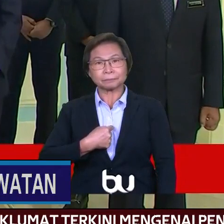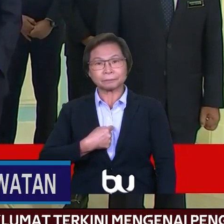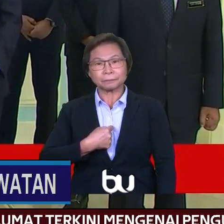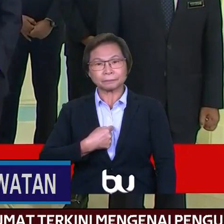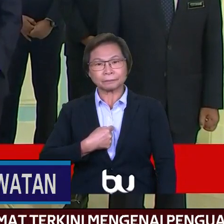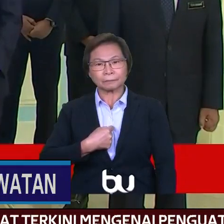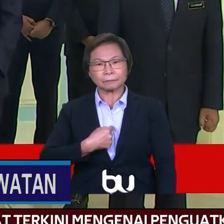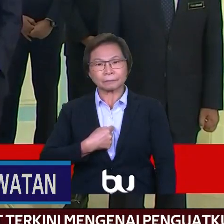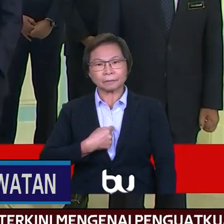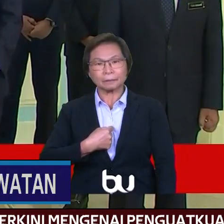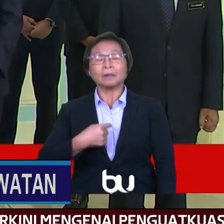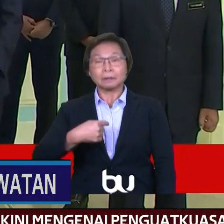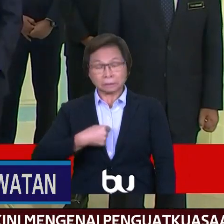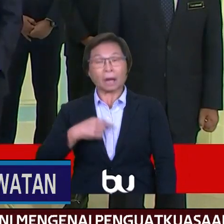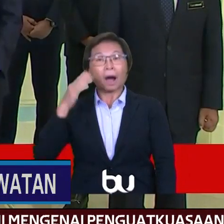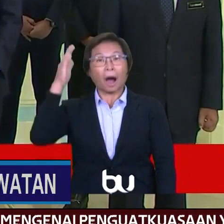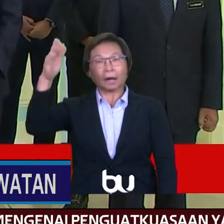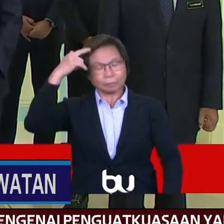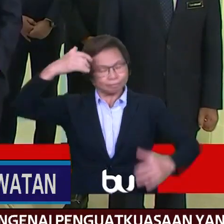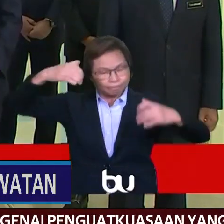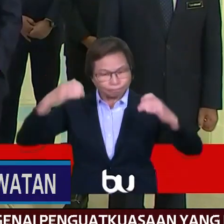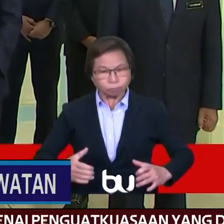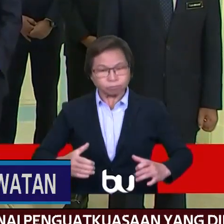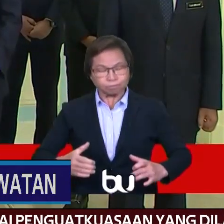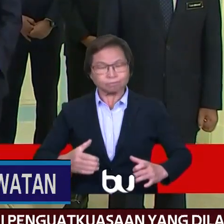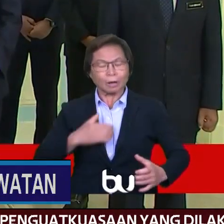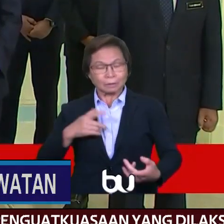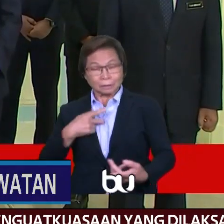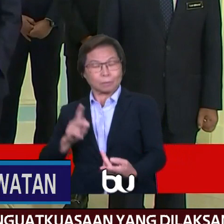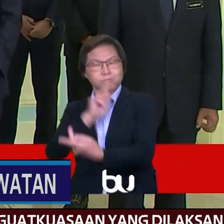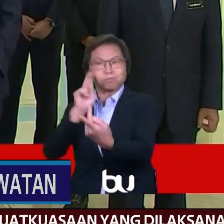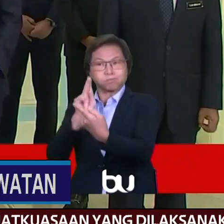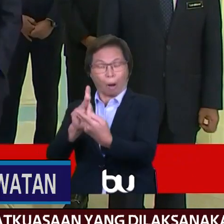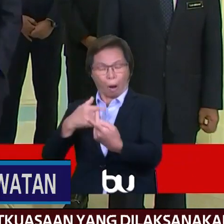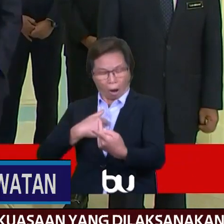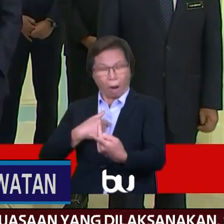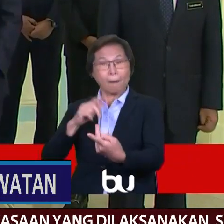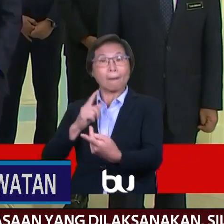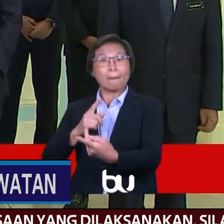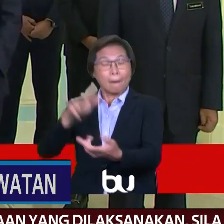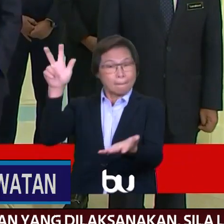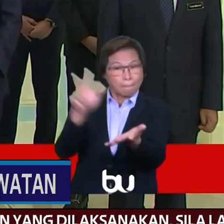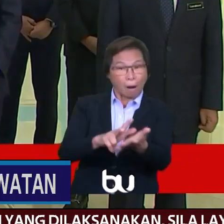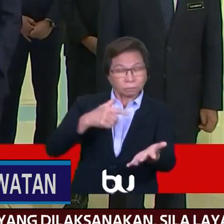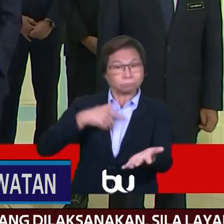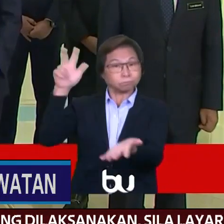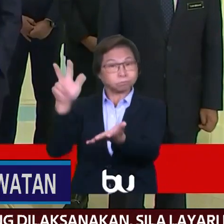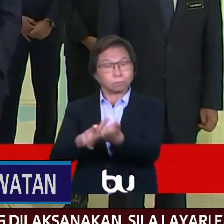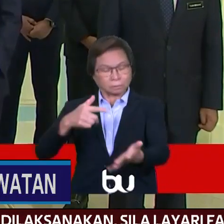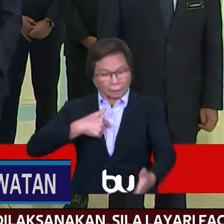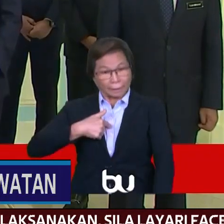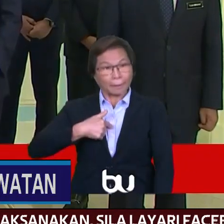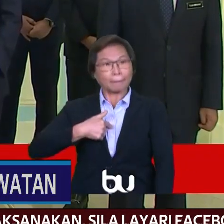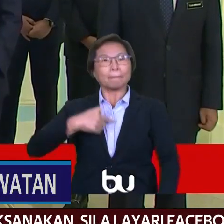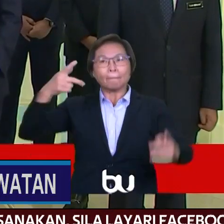menyokong kerajaan, Tan Sri Muhyiddin turut mendedahkan 8 ahli parlimen daripada UMNO telah menulis surat kepada Yang di-Pertua Dewan Rakyat bagi menarik